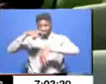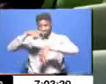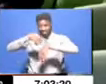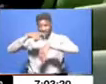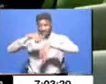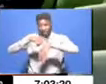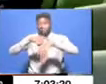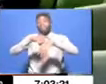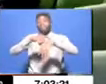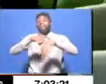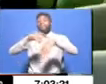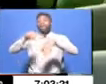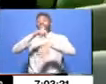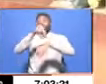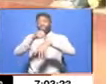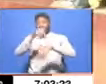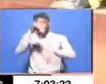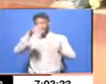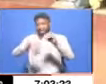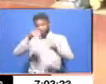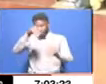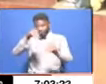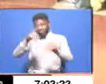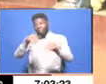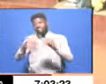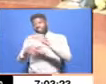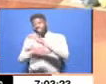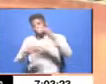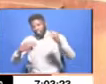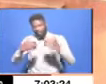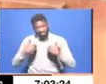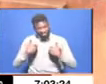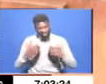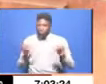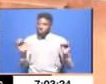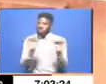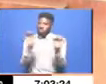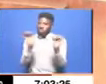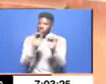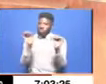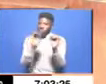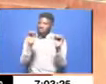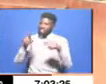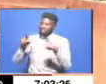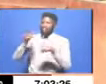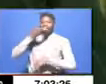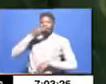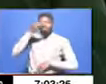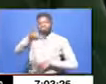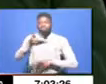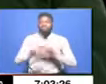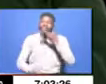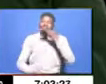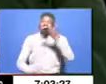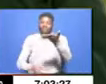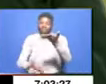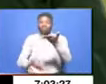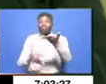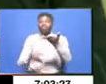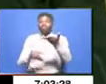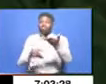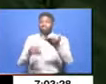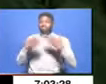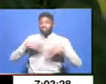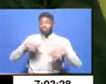wa tarehe 9 mwezi Agosti. Chebukati ambaye alikuwa kijibu malalamiko ya wagombea huru wa urais kwamba nakala